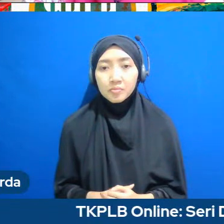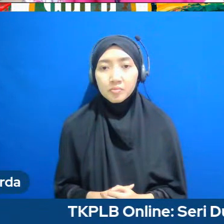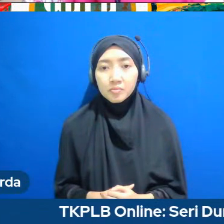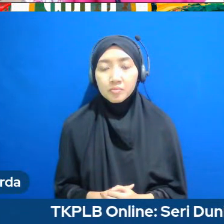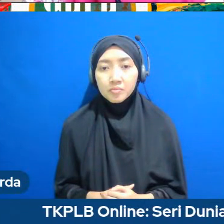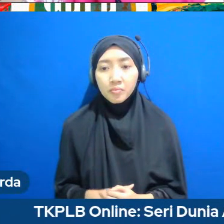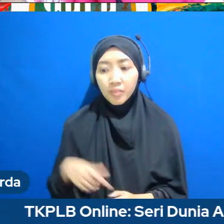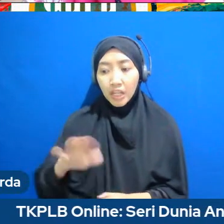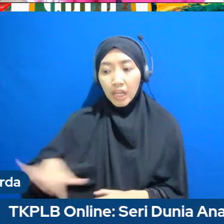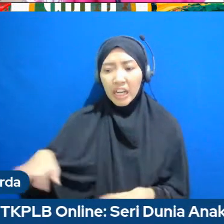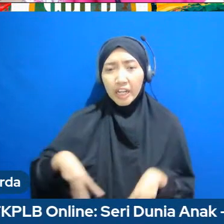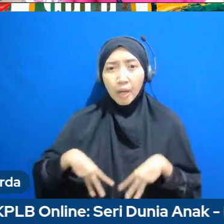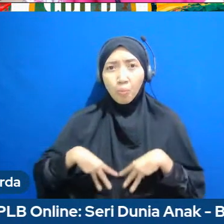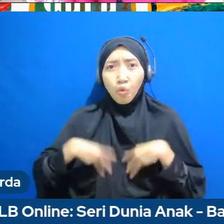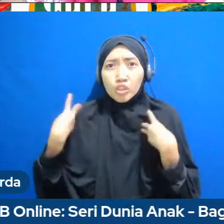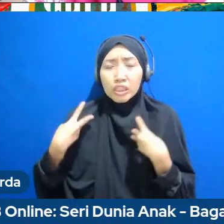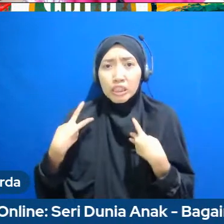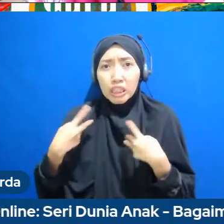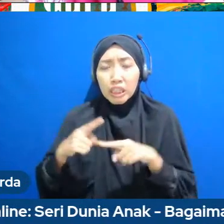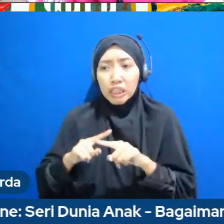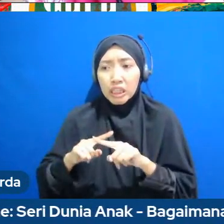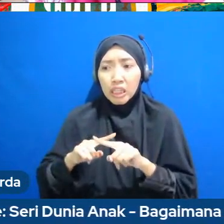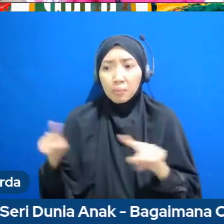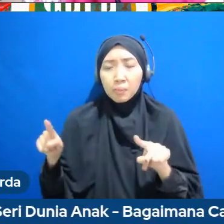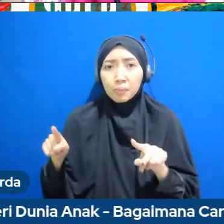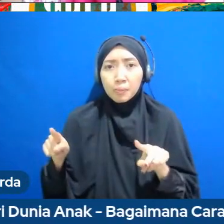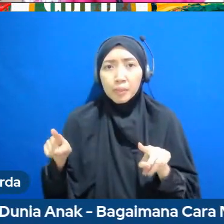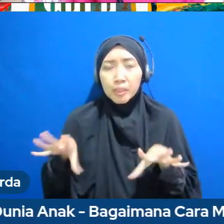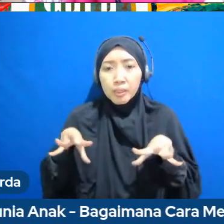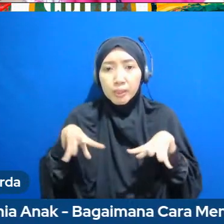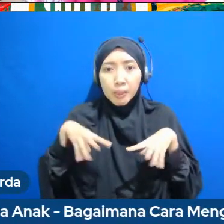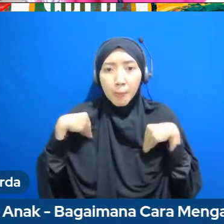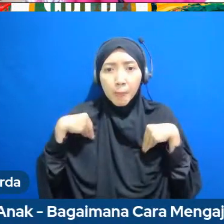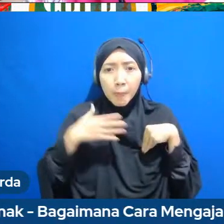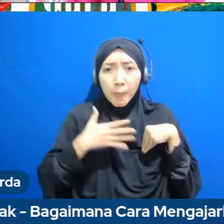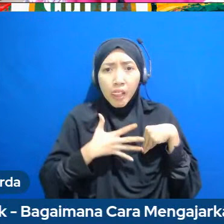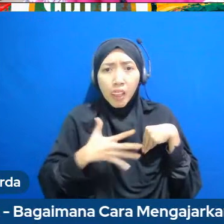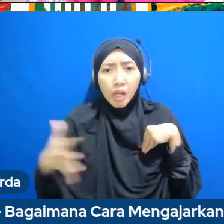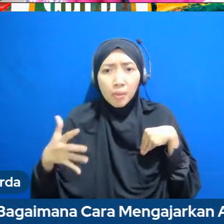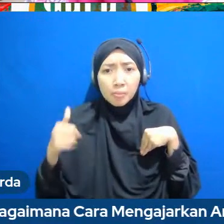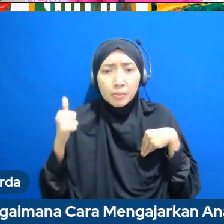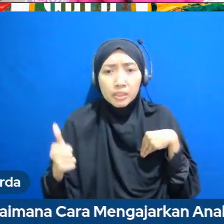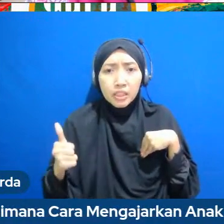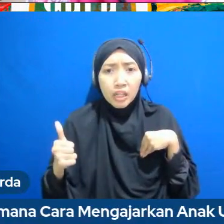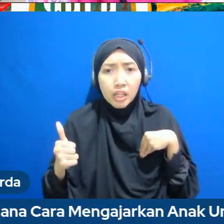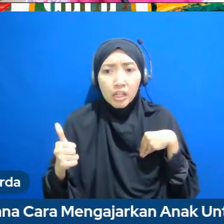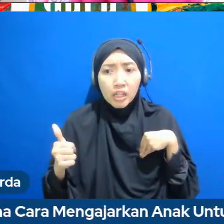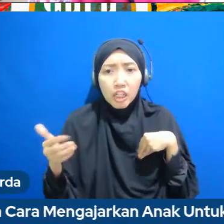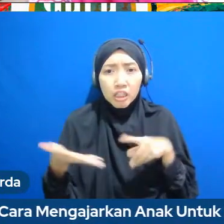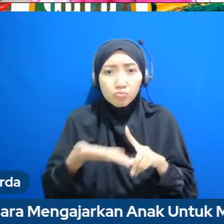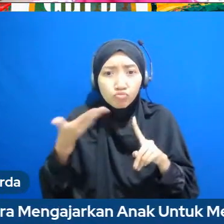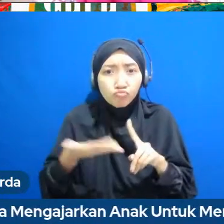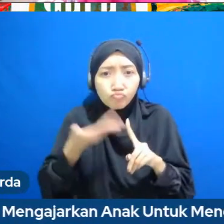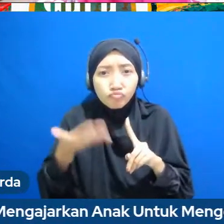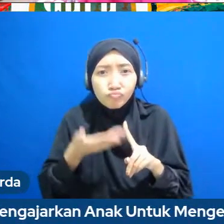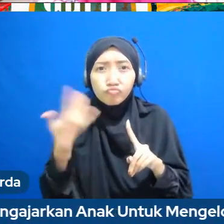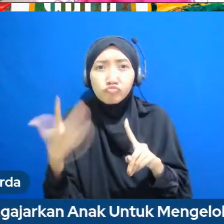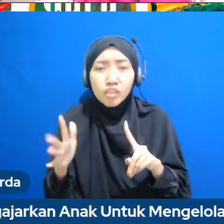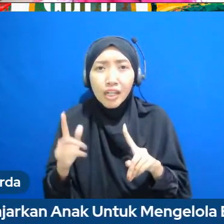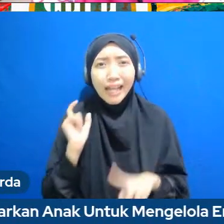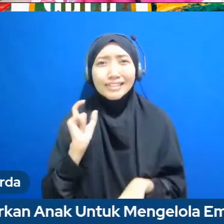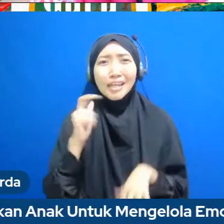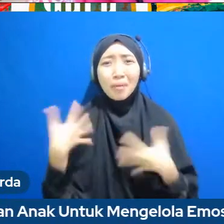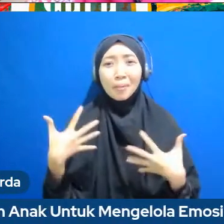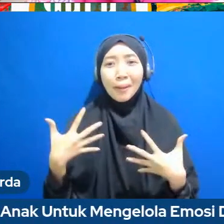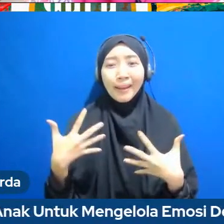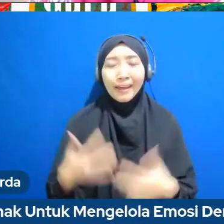diam tanpa melakukan apapun dalam jangka waktu yang cukup lama walaupun sudah dibujuk-bujuk katanya tuh. Ya,